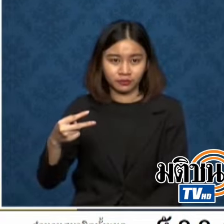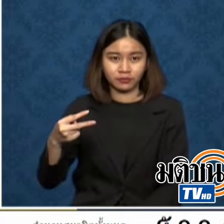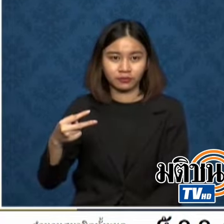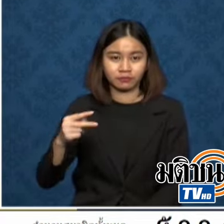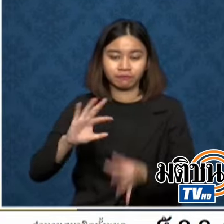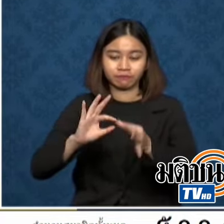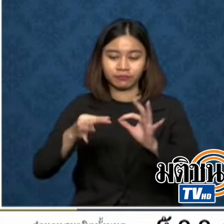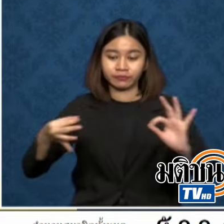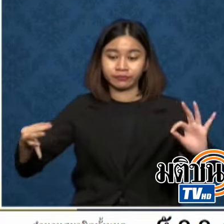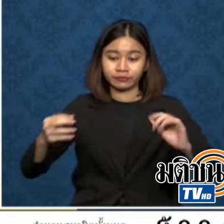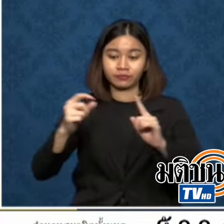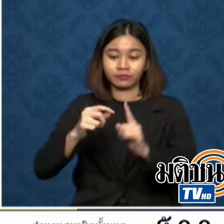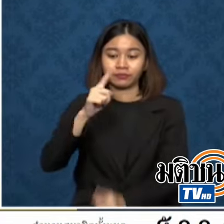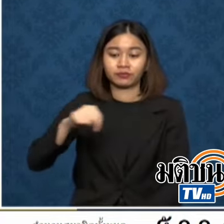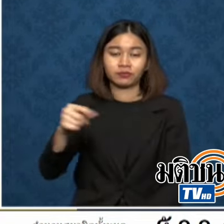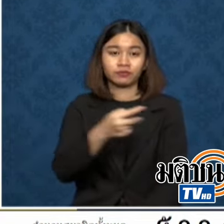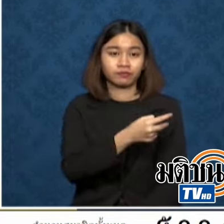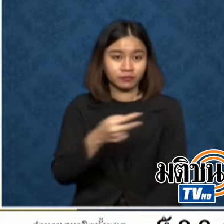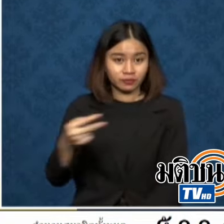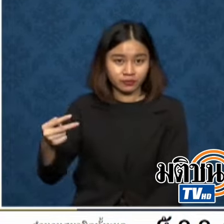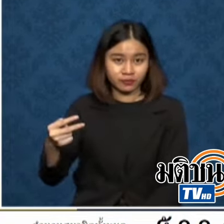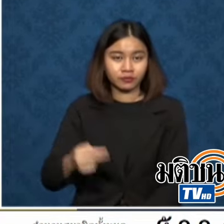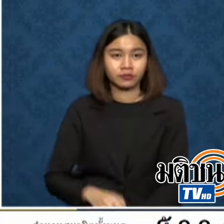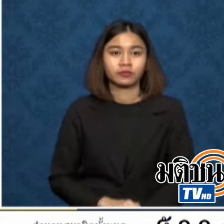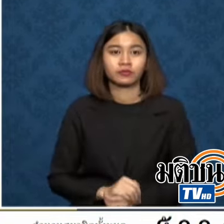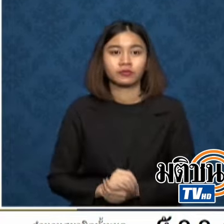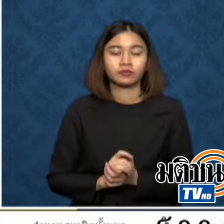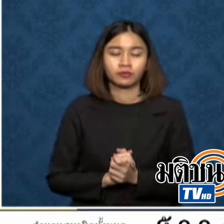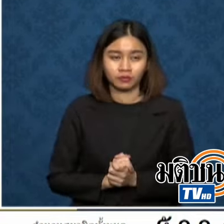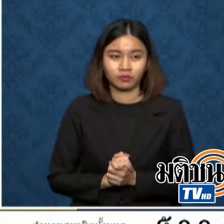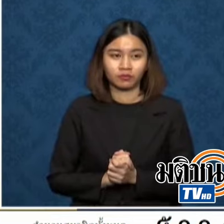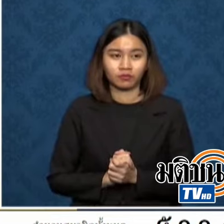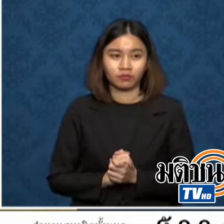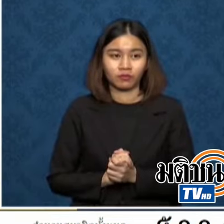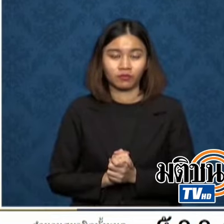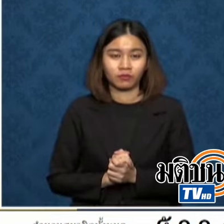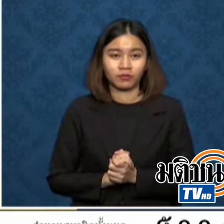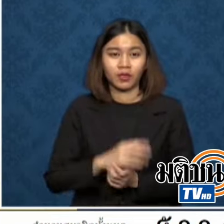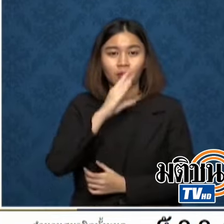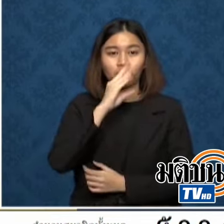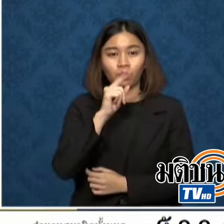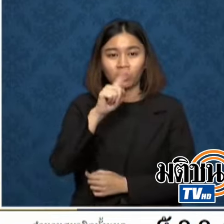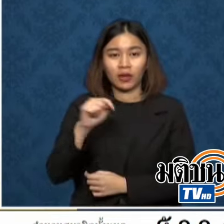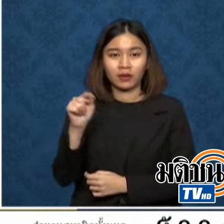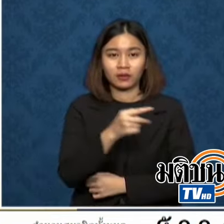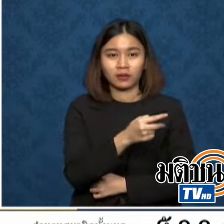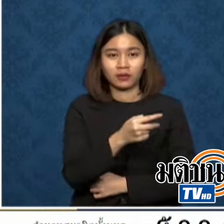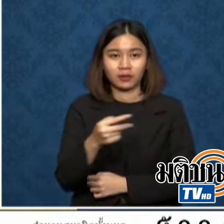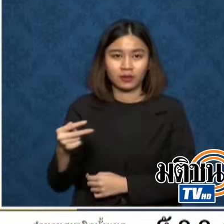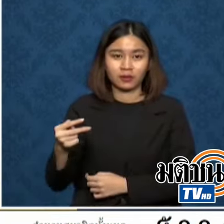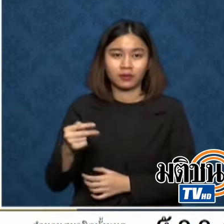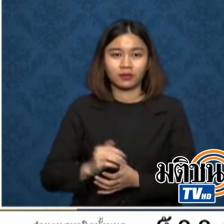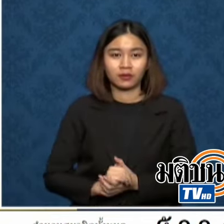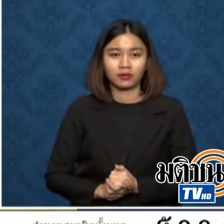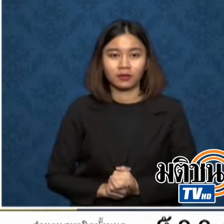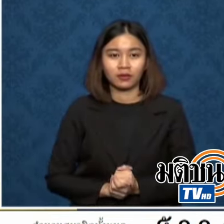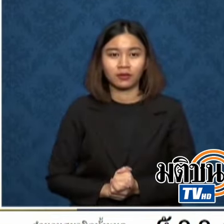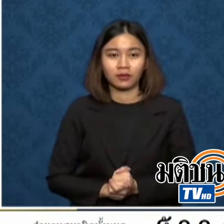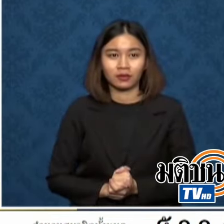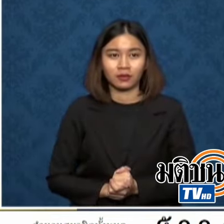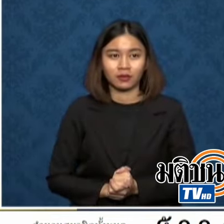and naval forcesซึ่งทำให้ Accurate assessment UnderInternational maritime law at mostImportant in the